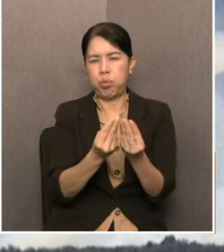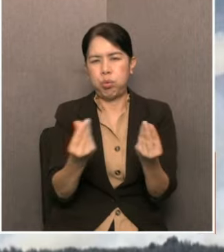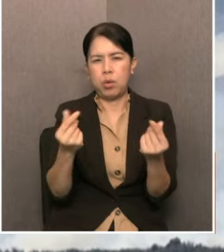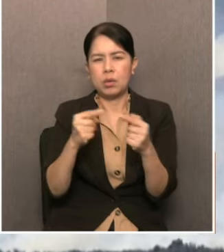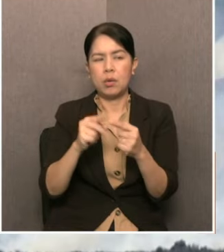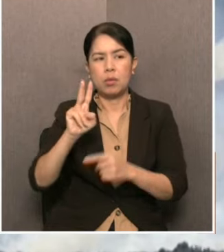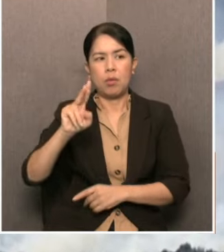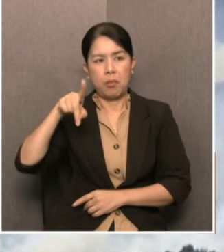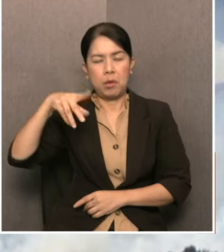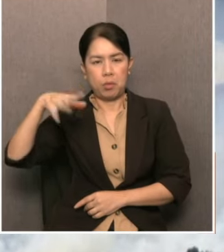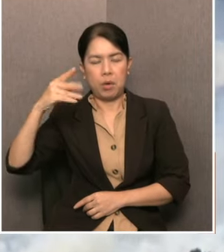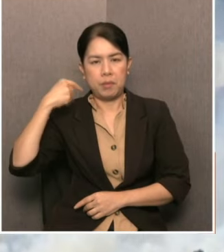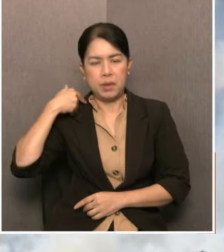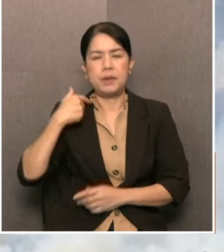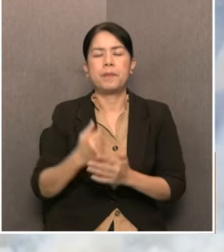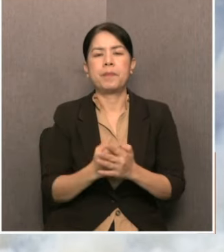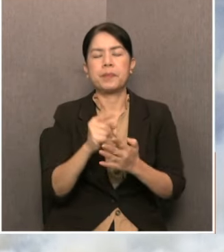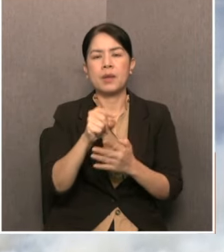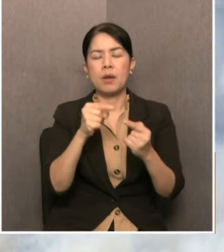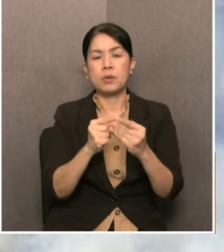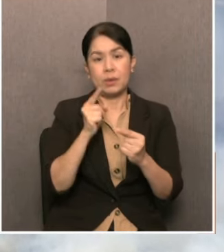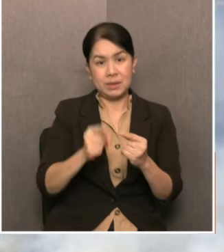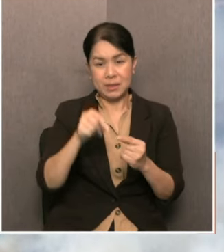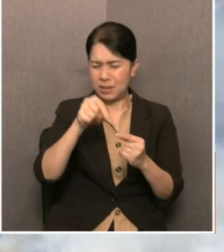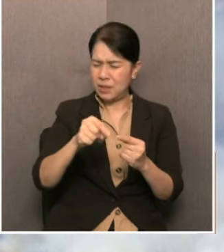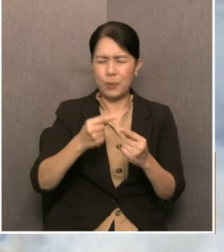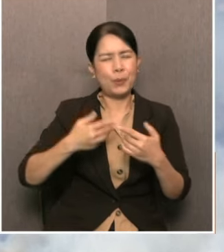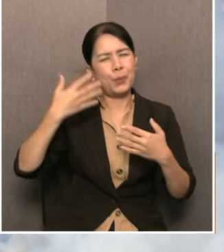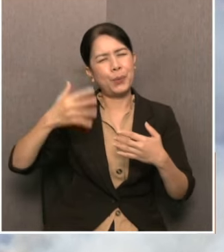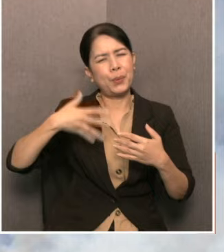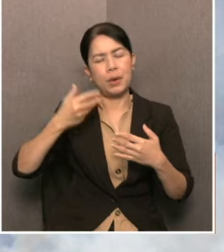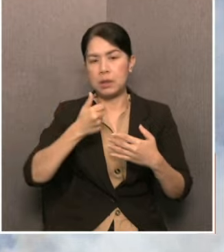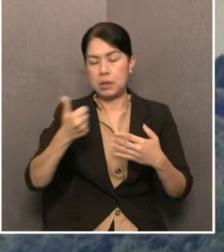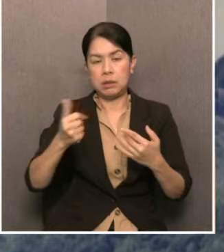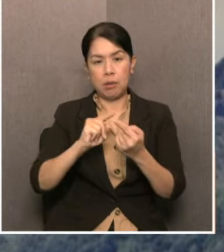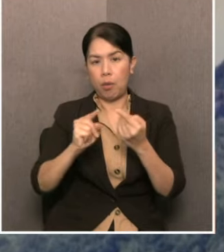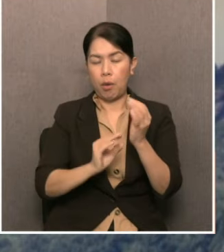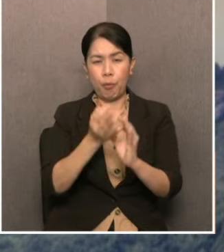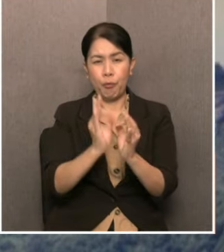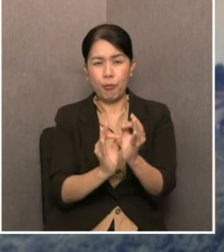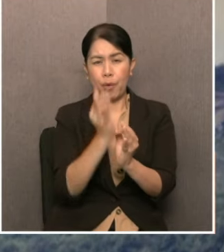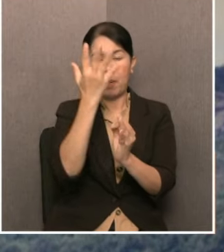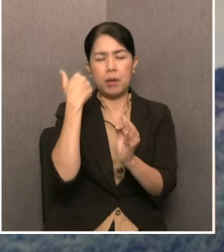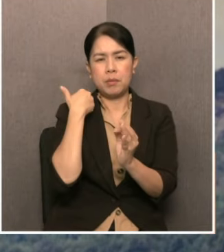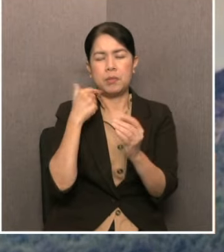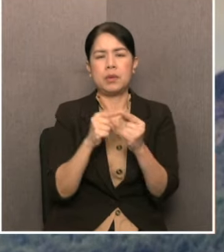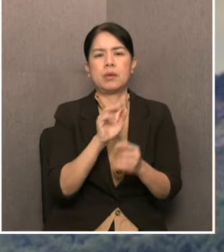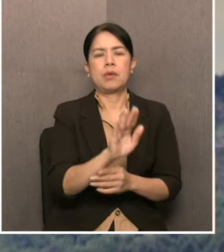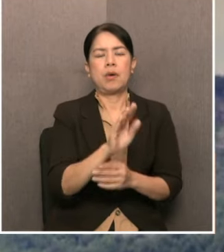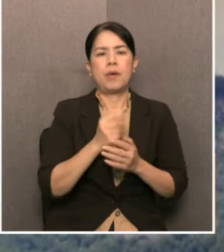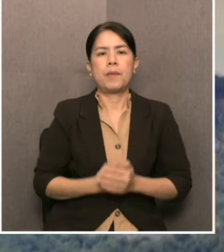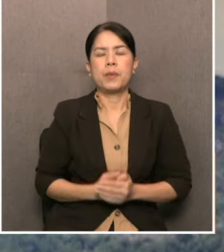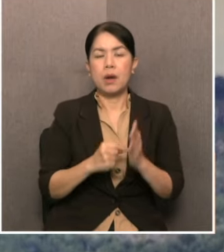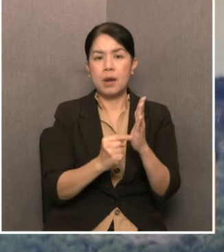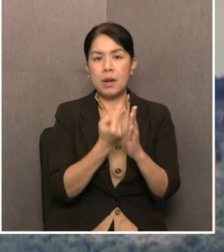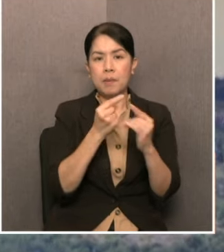ปาร์ทำลสภาพแวดล้อมทปกติแล้วในแถบนี้อากาศจะบริสุดครับไฟป่ารปัถุในอุทยานแ่ชาติ Los Alicesตั้งแต